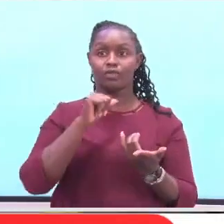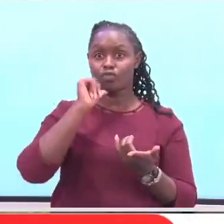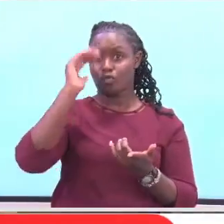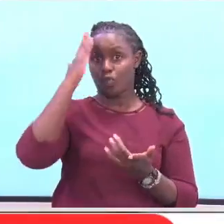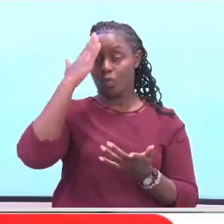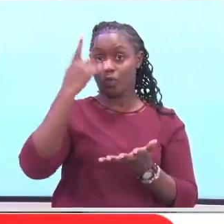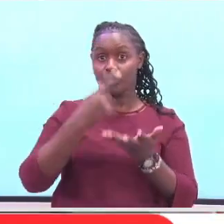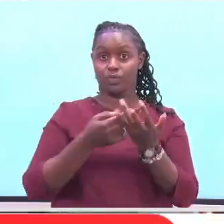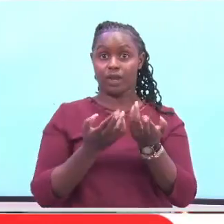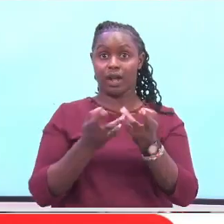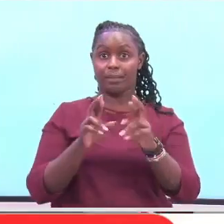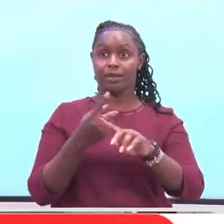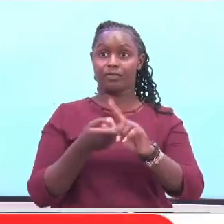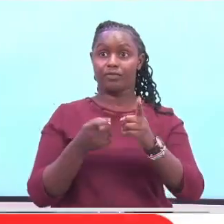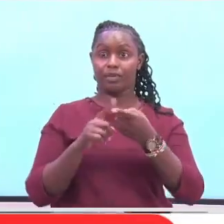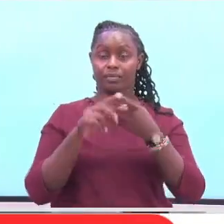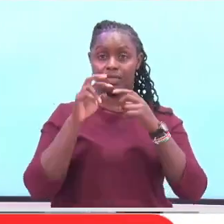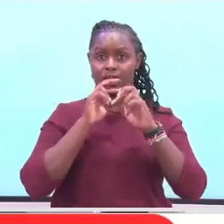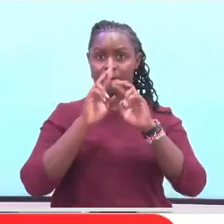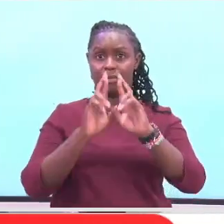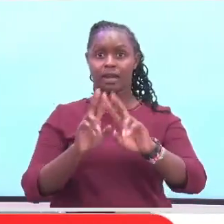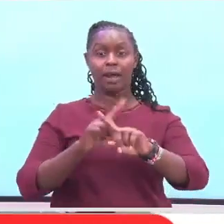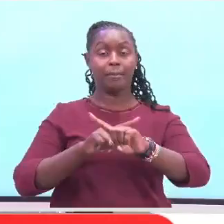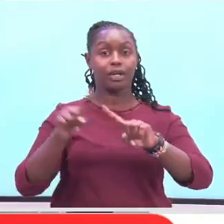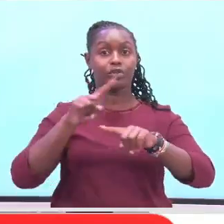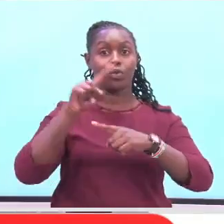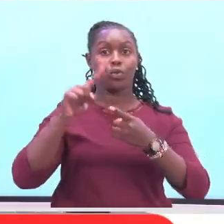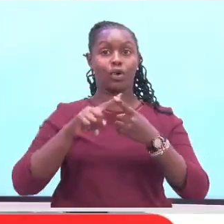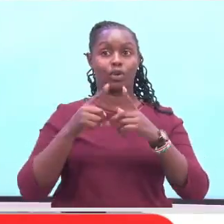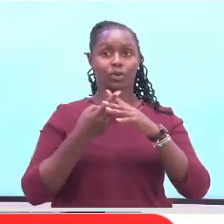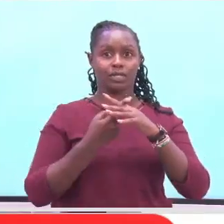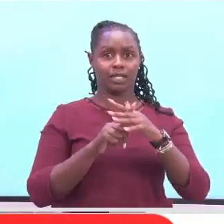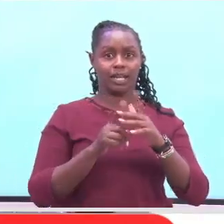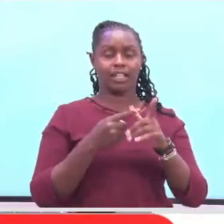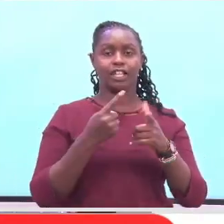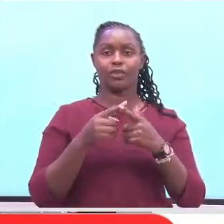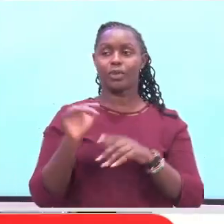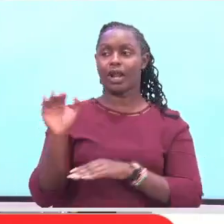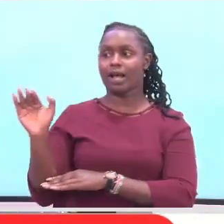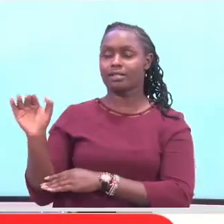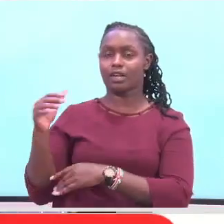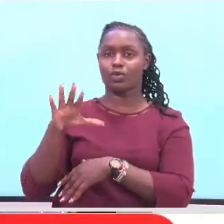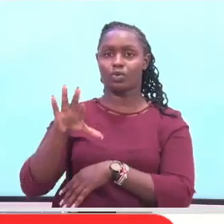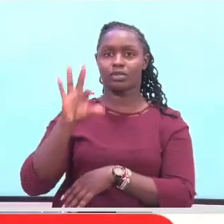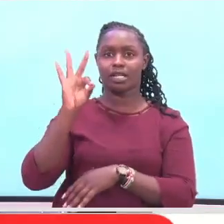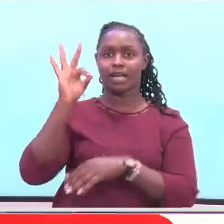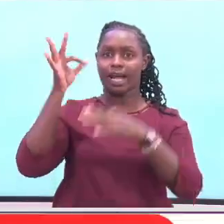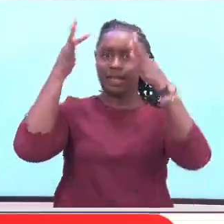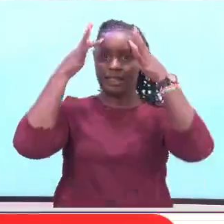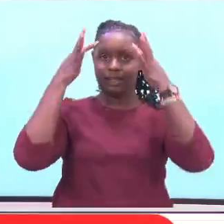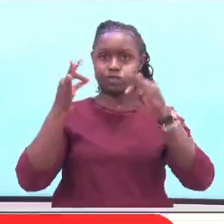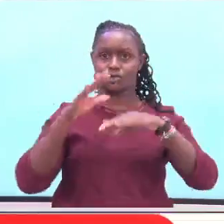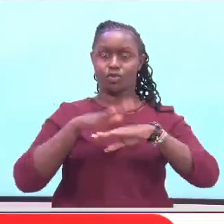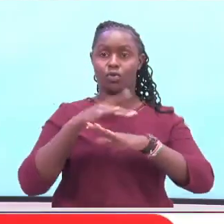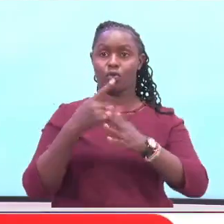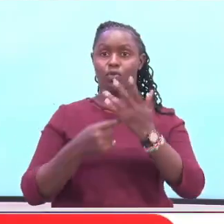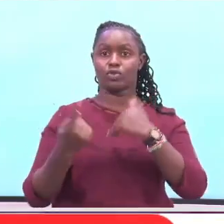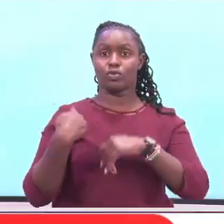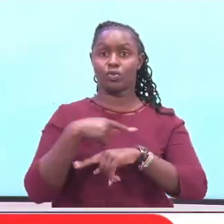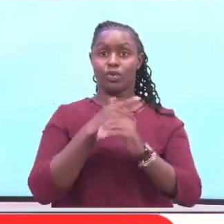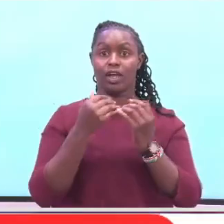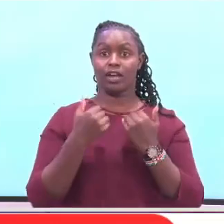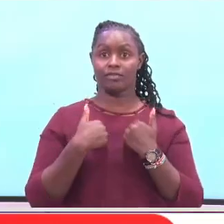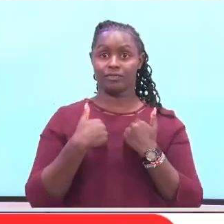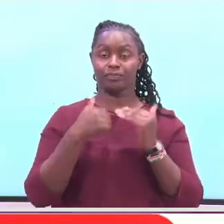process. Therefore, when we engage, that's why we ask them to kindly take judicial notice that it's one of the issues on the table. Ajenda ya mazungumzo